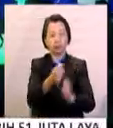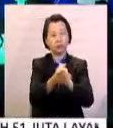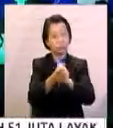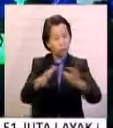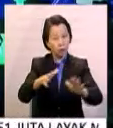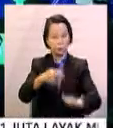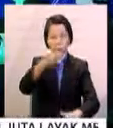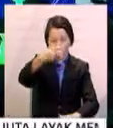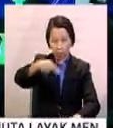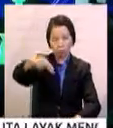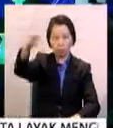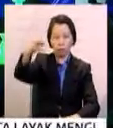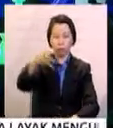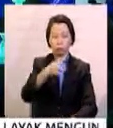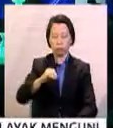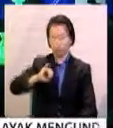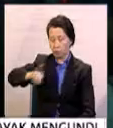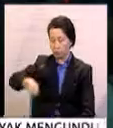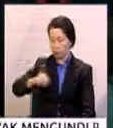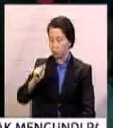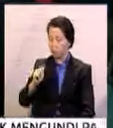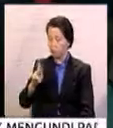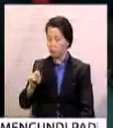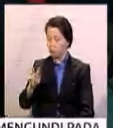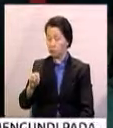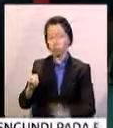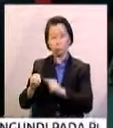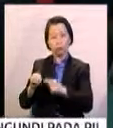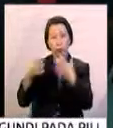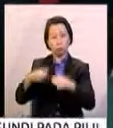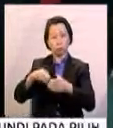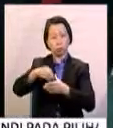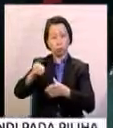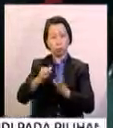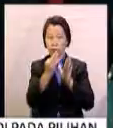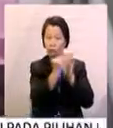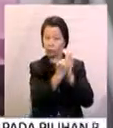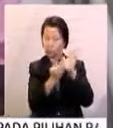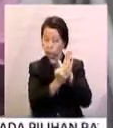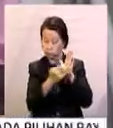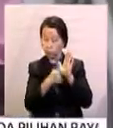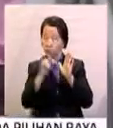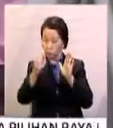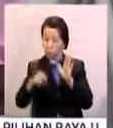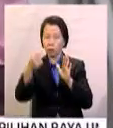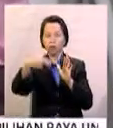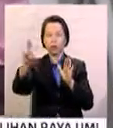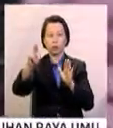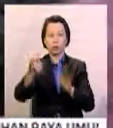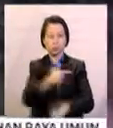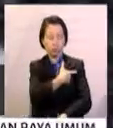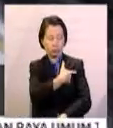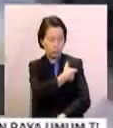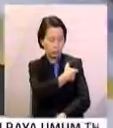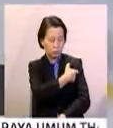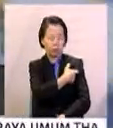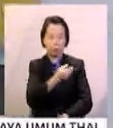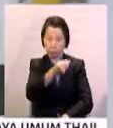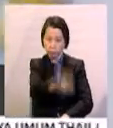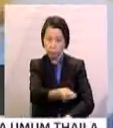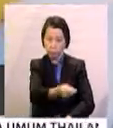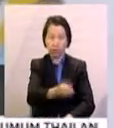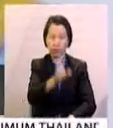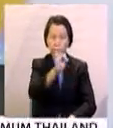dan halal kerana Jabatan Kemajuan Islam Malaysia JAKIM telah mengeluarkan fatwa mengenainya. Suntikan vaksinasi perlu diberi